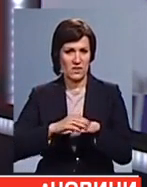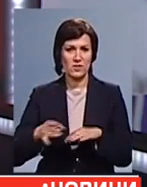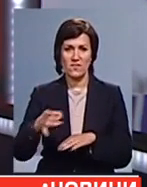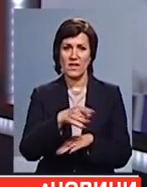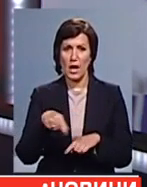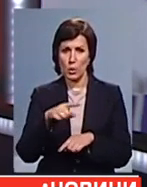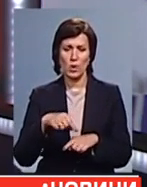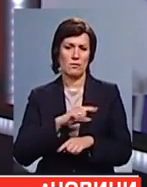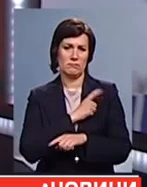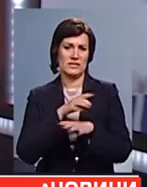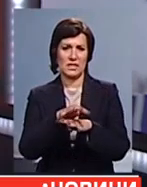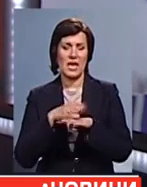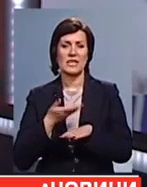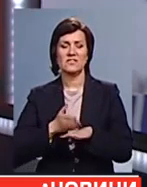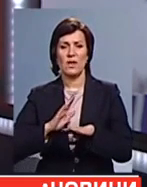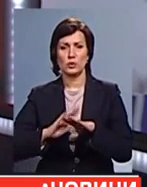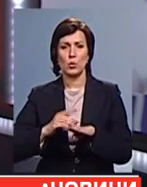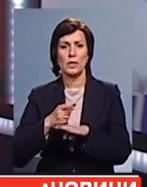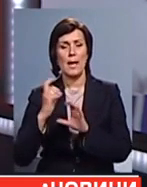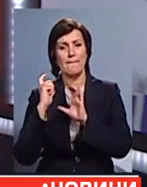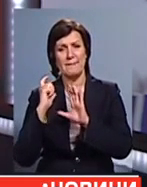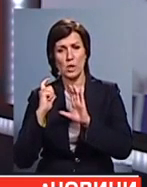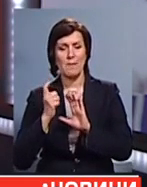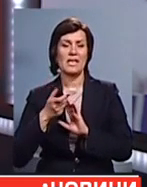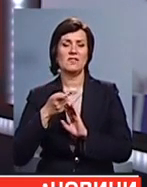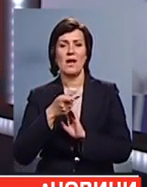районах активно стріляли з важкої зброї – мінометів,